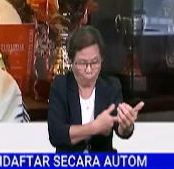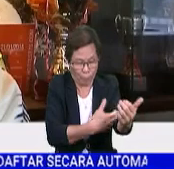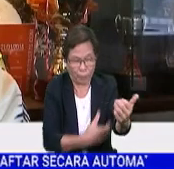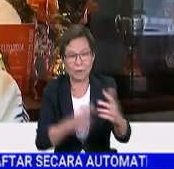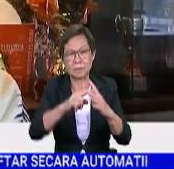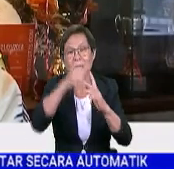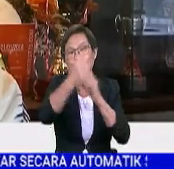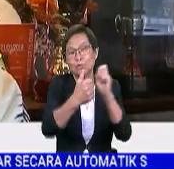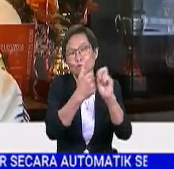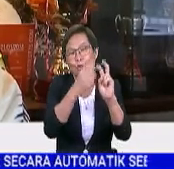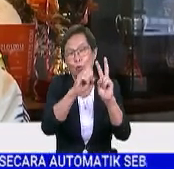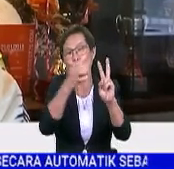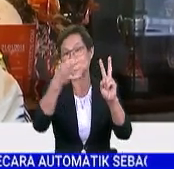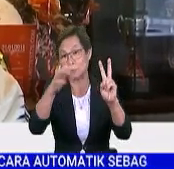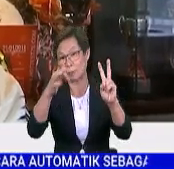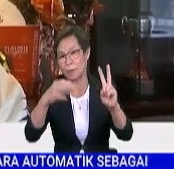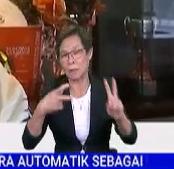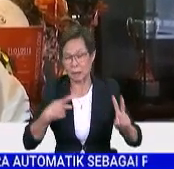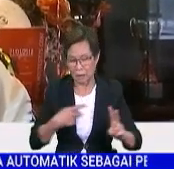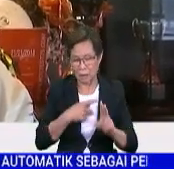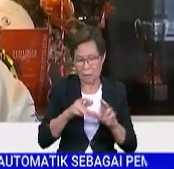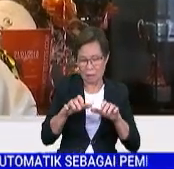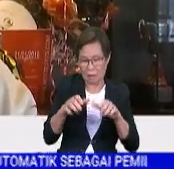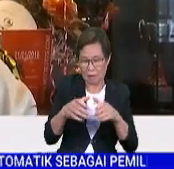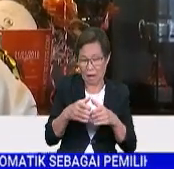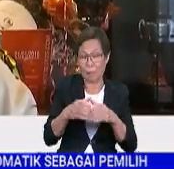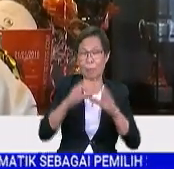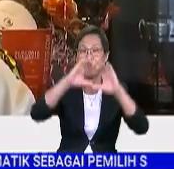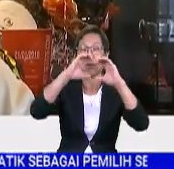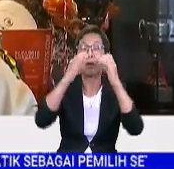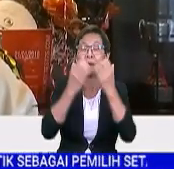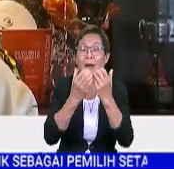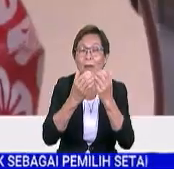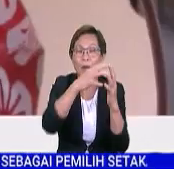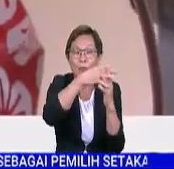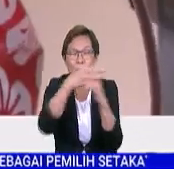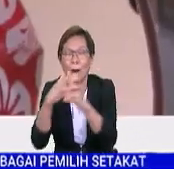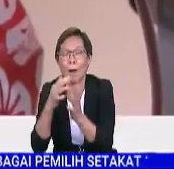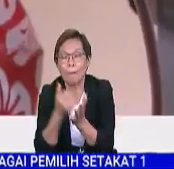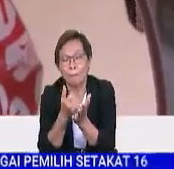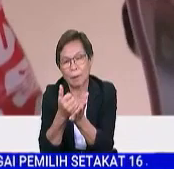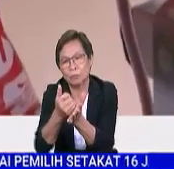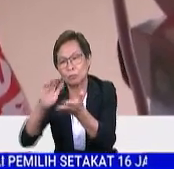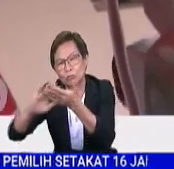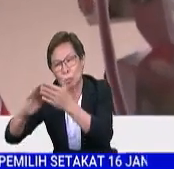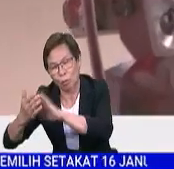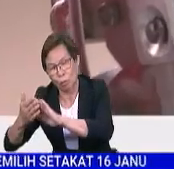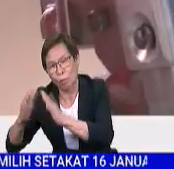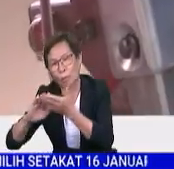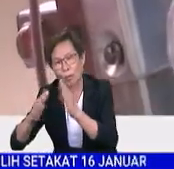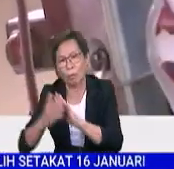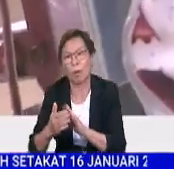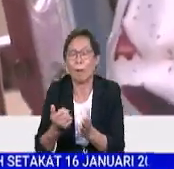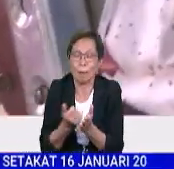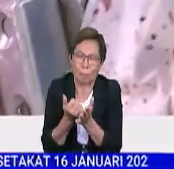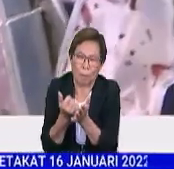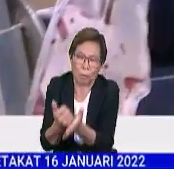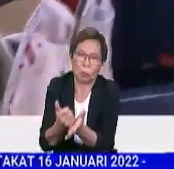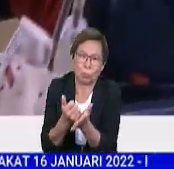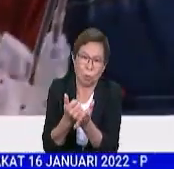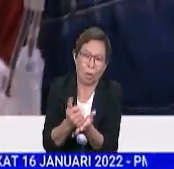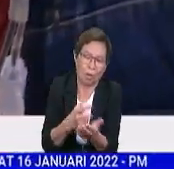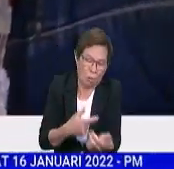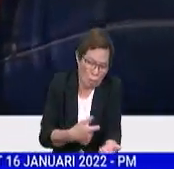di mana kita sebagai kelab rugbi di Sandakan ini membantu komuniti dari segi memberi bantuan